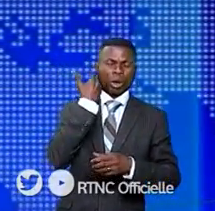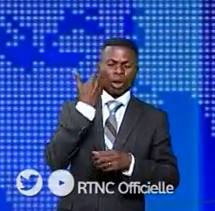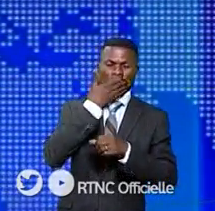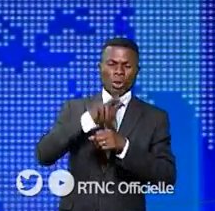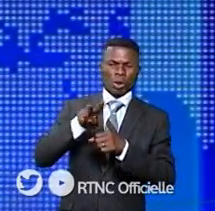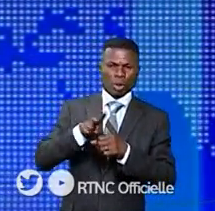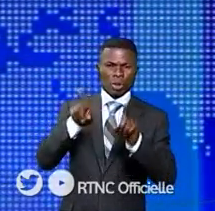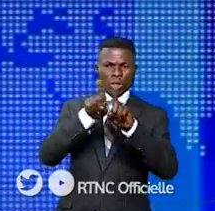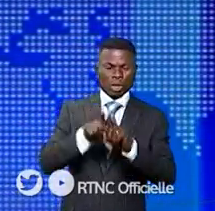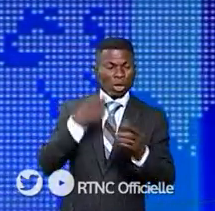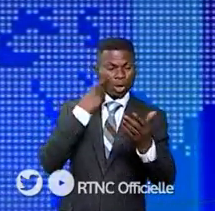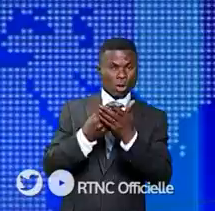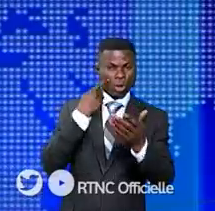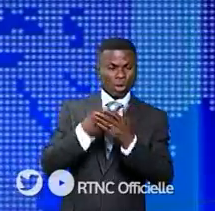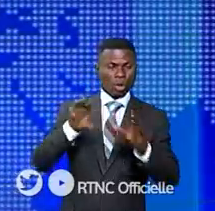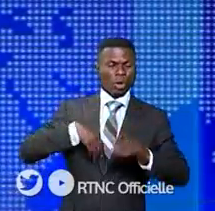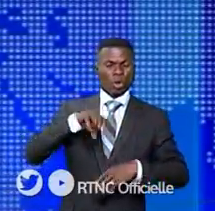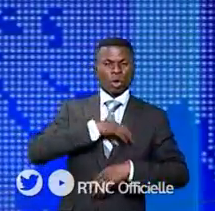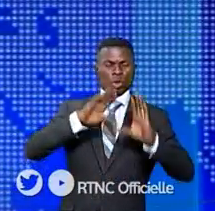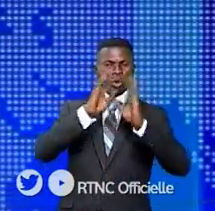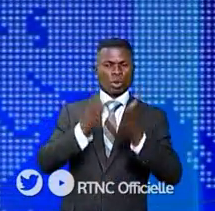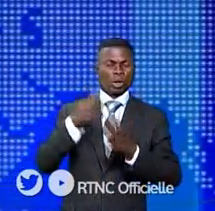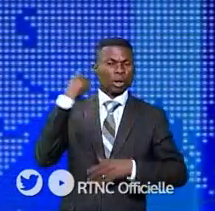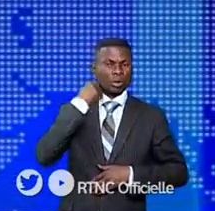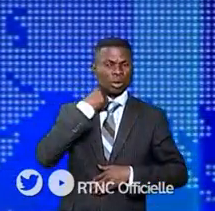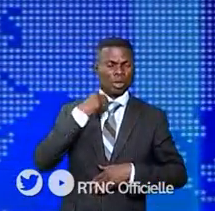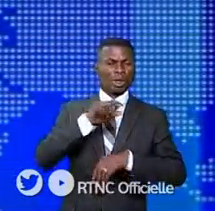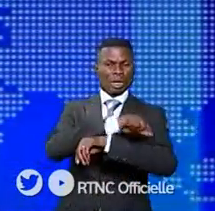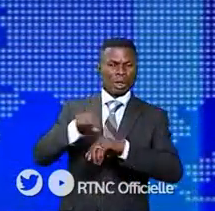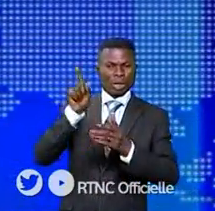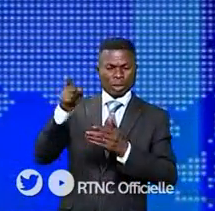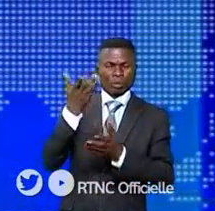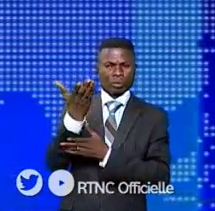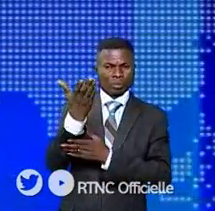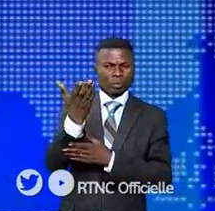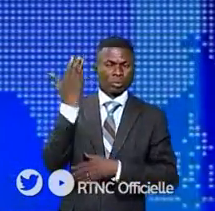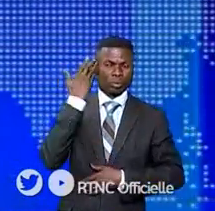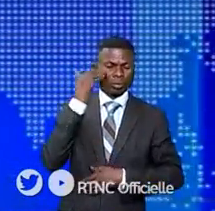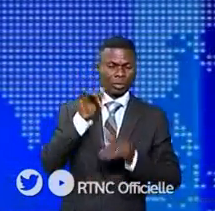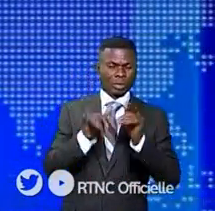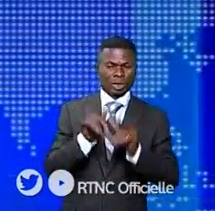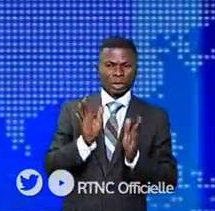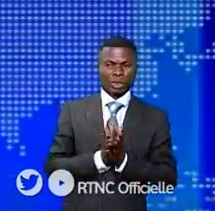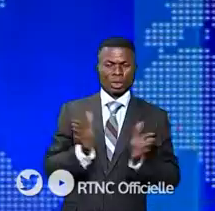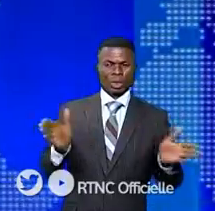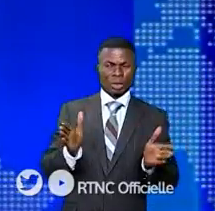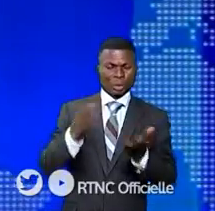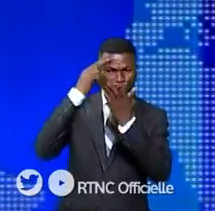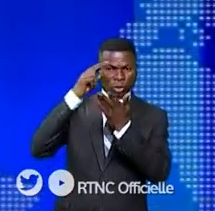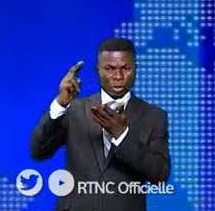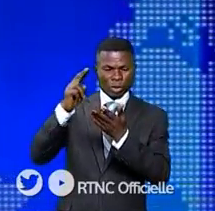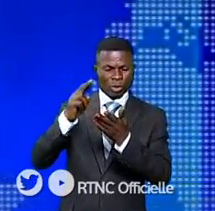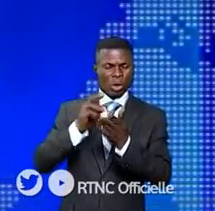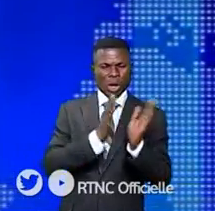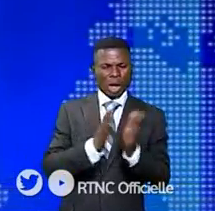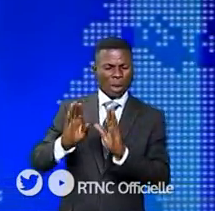et sur le constat du comité de riposte basé dans notre institution, je demande à monsieur le secrétaire général académique de prendre toutes